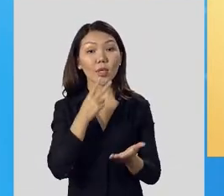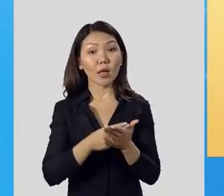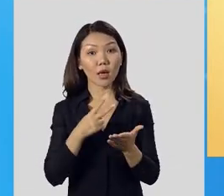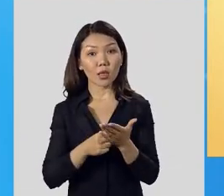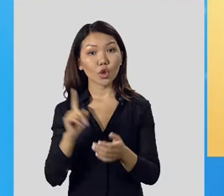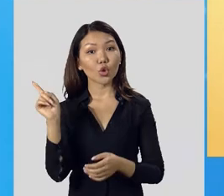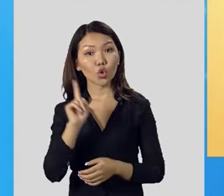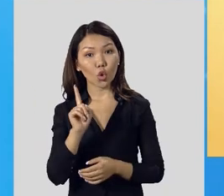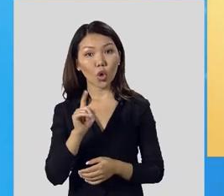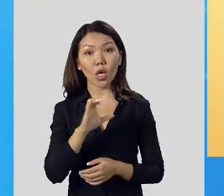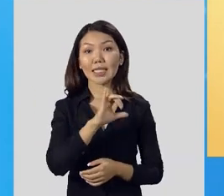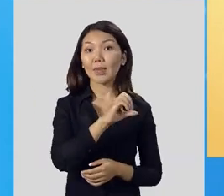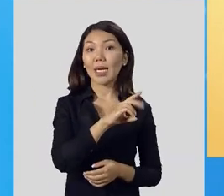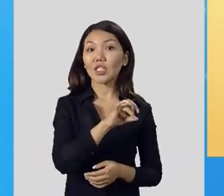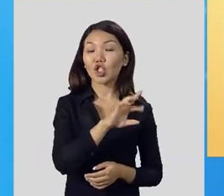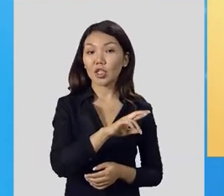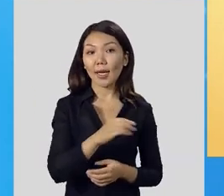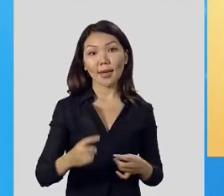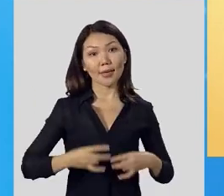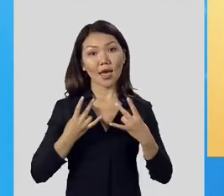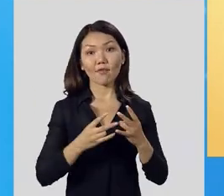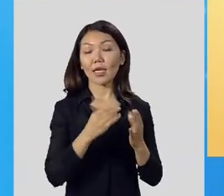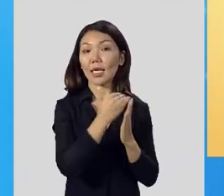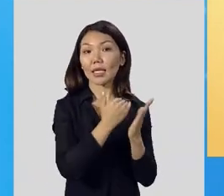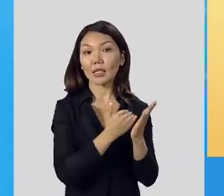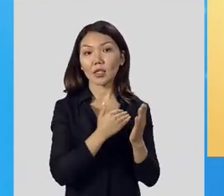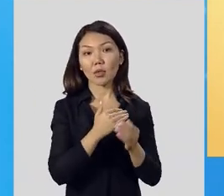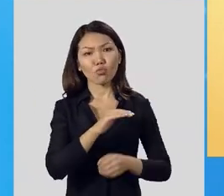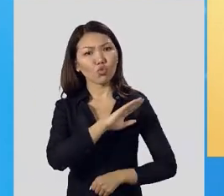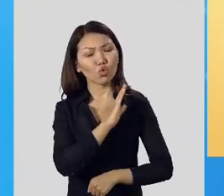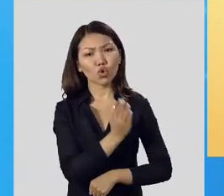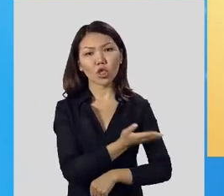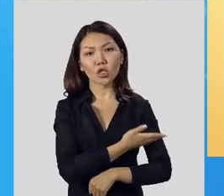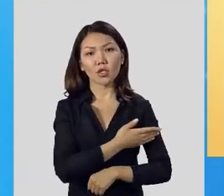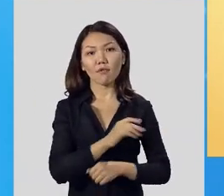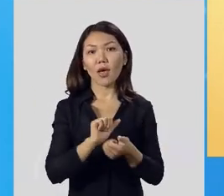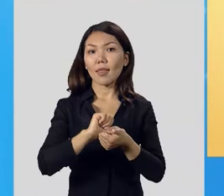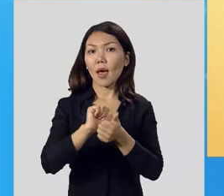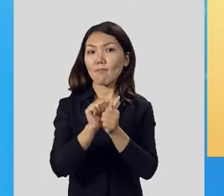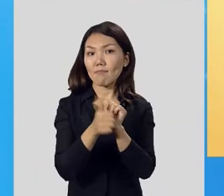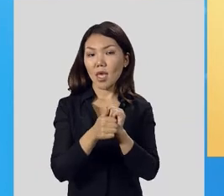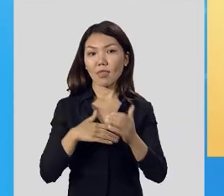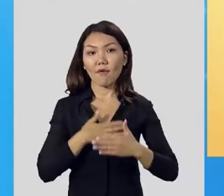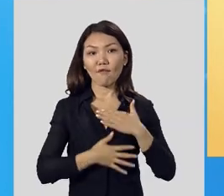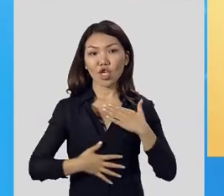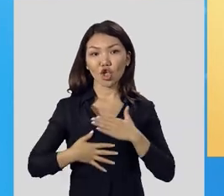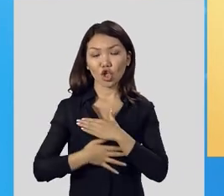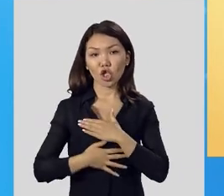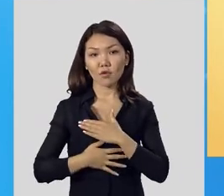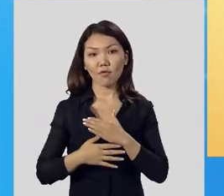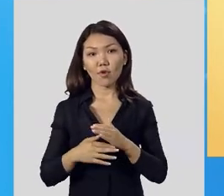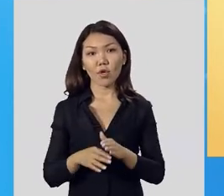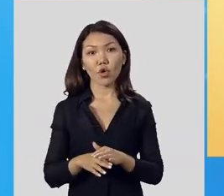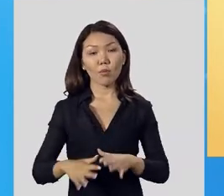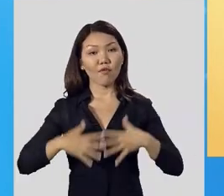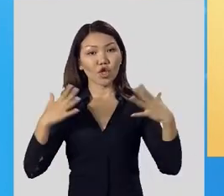доказано, что симпатическая нервная система усиливает обмен веществ, повышает возбудимость